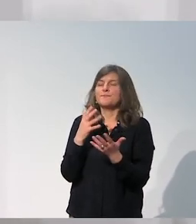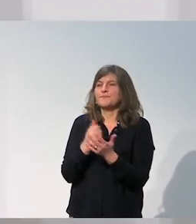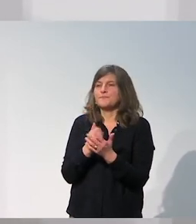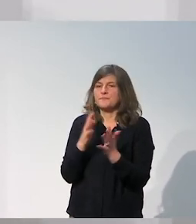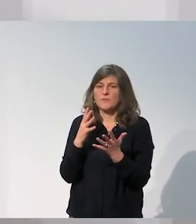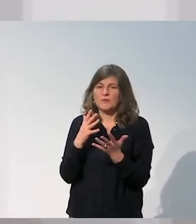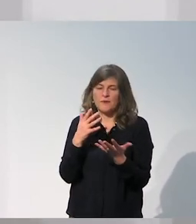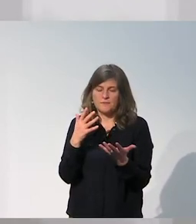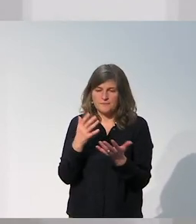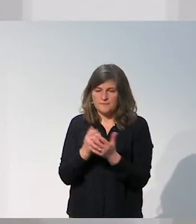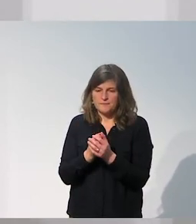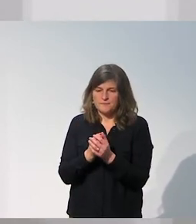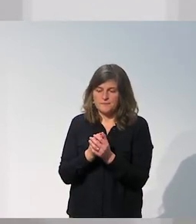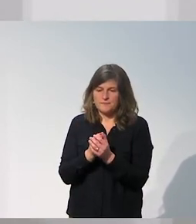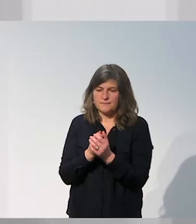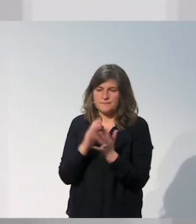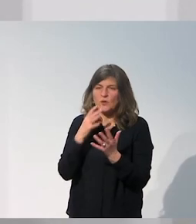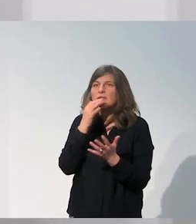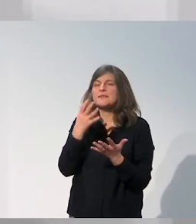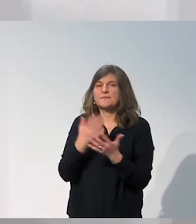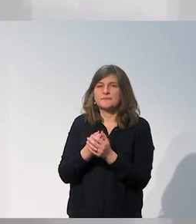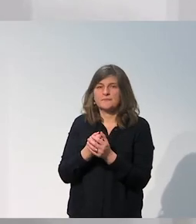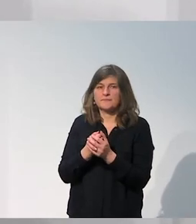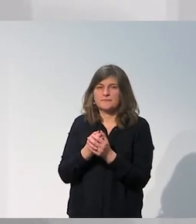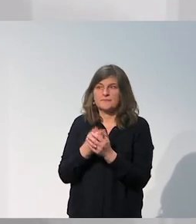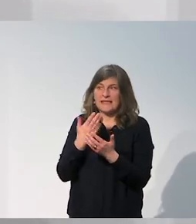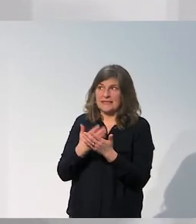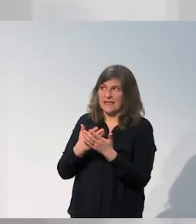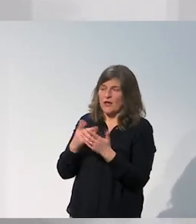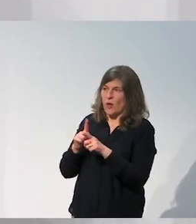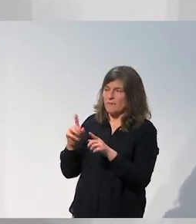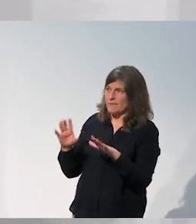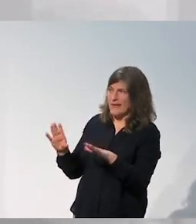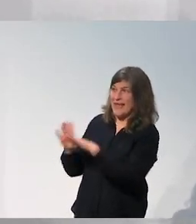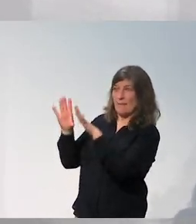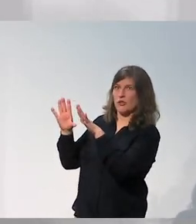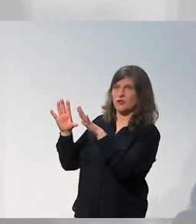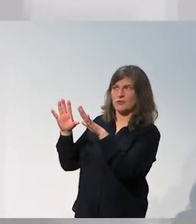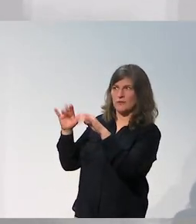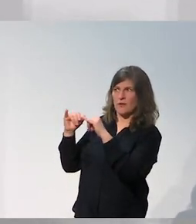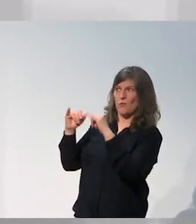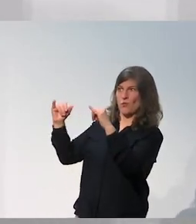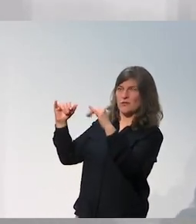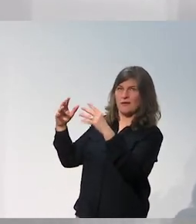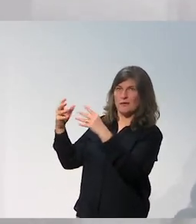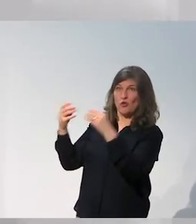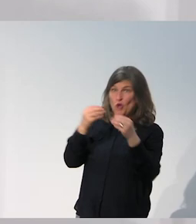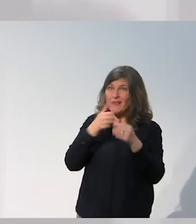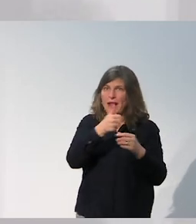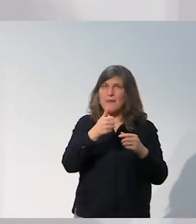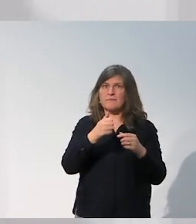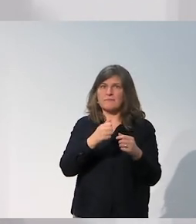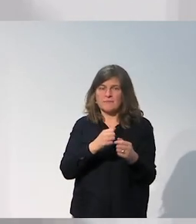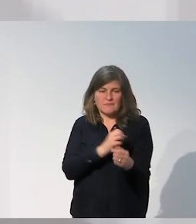Une des forces qui fait qu'elle va trouver la force. Voilà, c'est ça que je veux dire. Une force presque au sens physique du terme, vous voyez. Voilà.